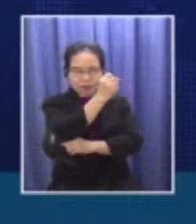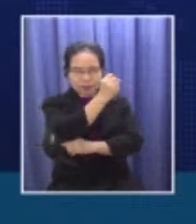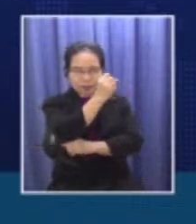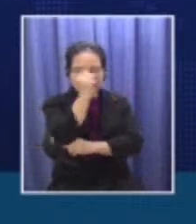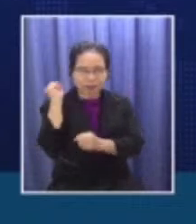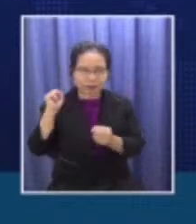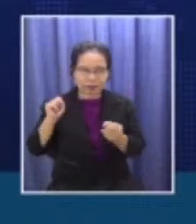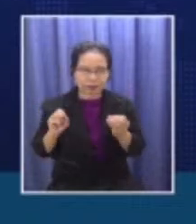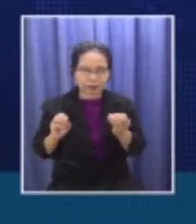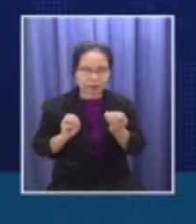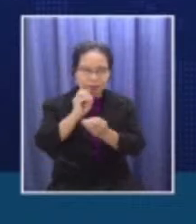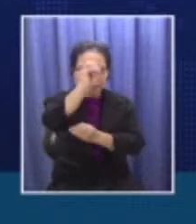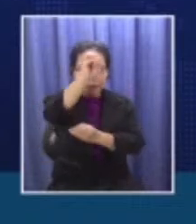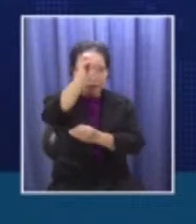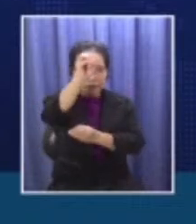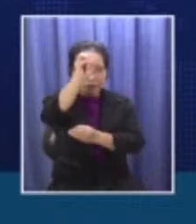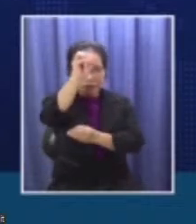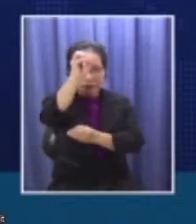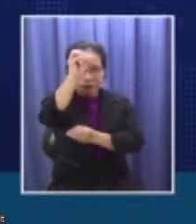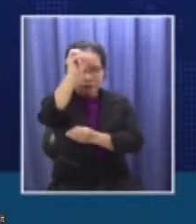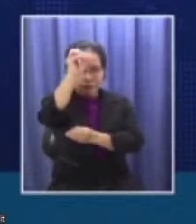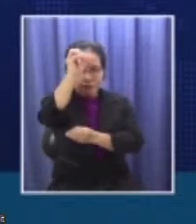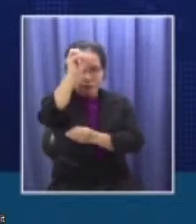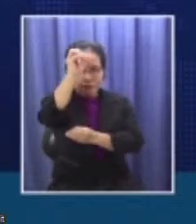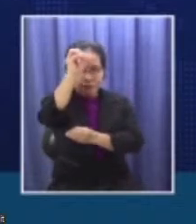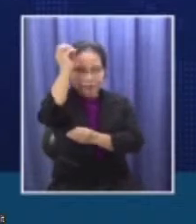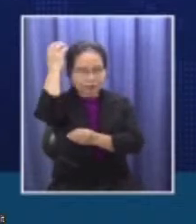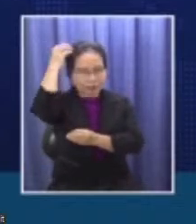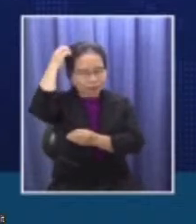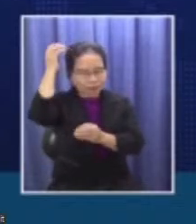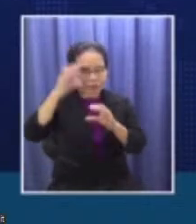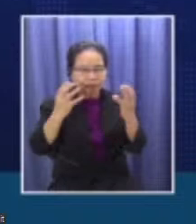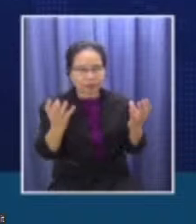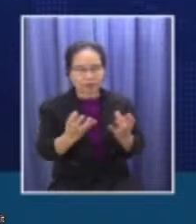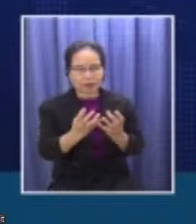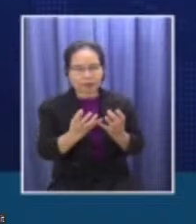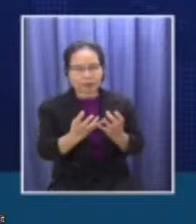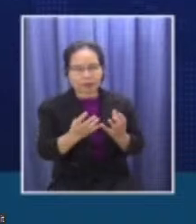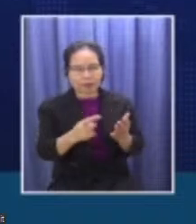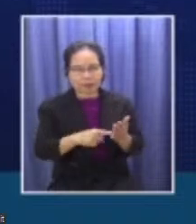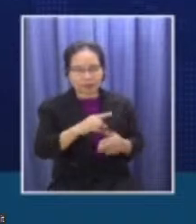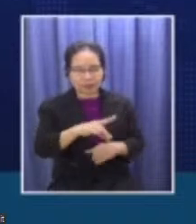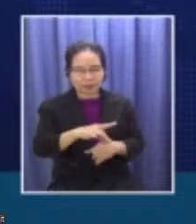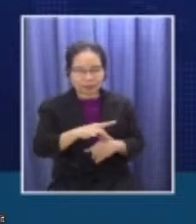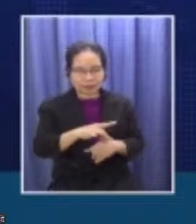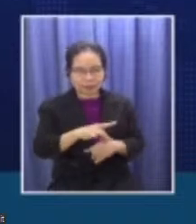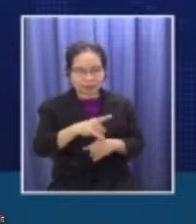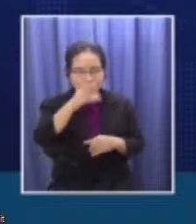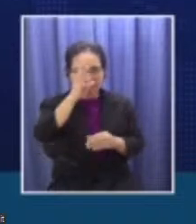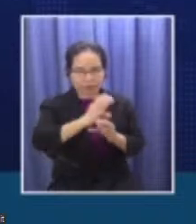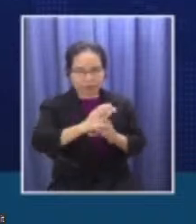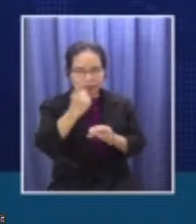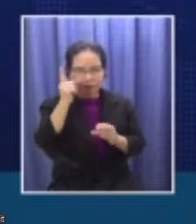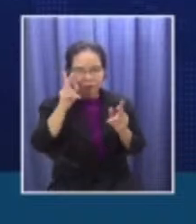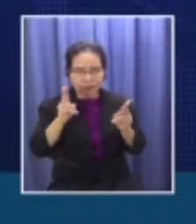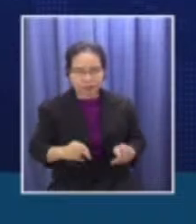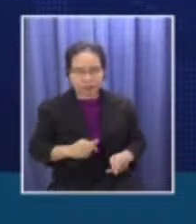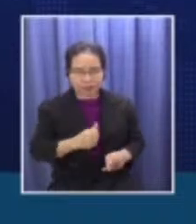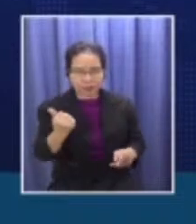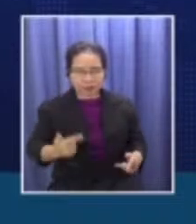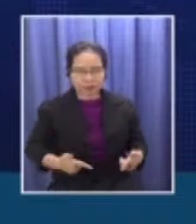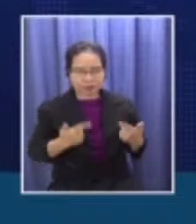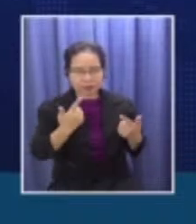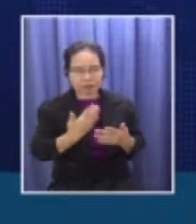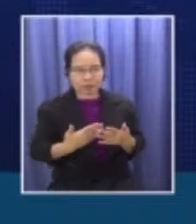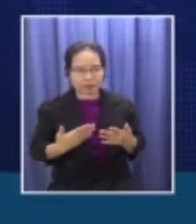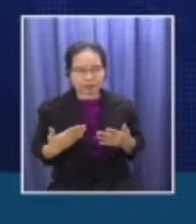dire doon. Heist. Itong mundo lang natin. This Earth world na God alone created for humans and that God created